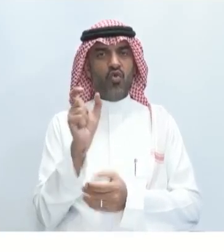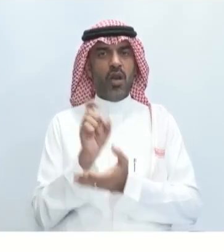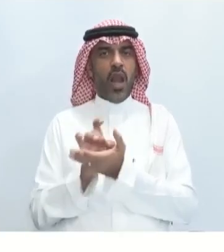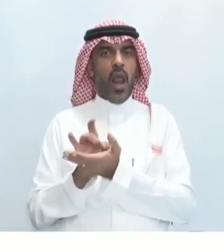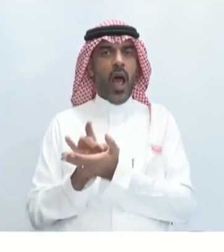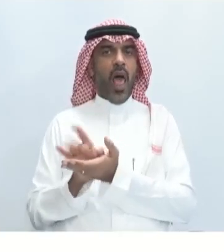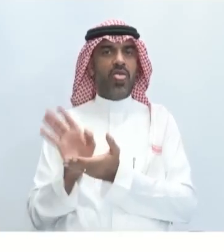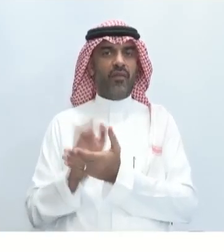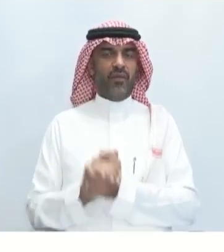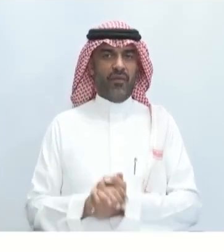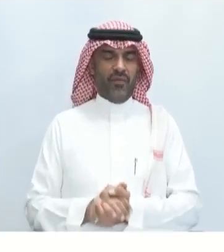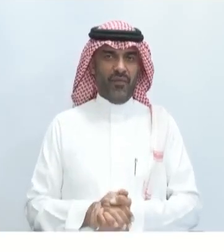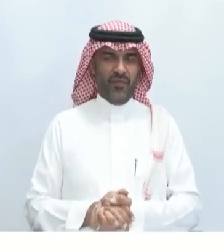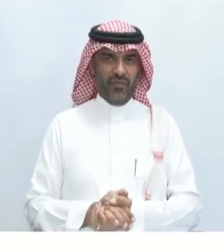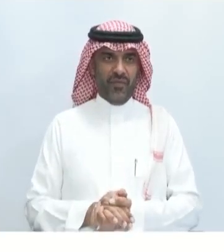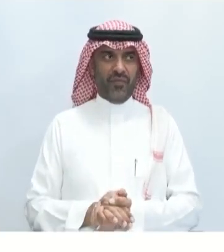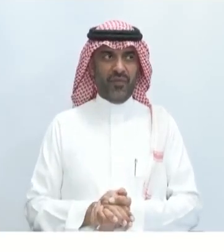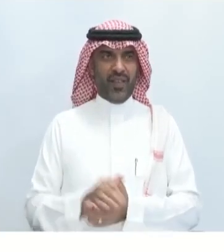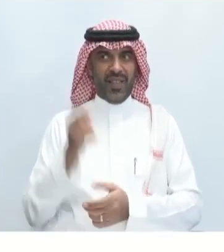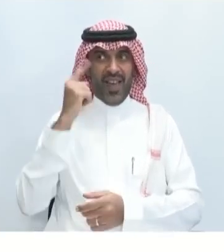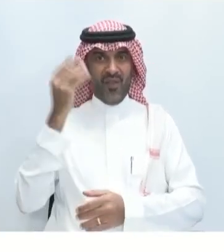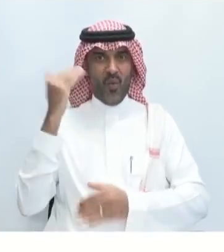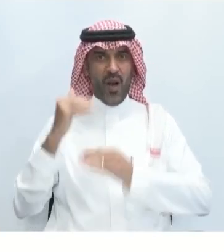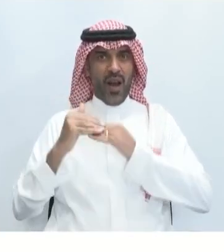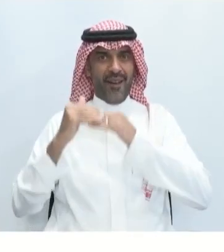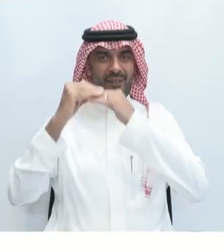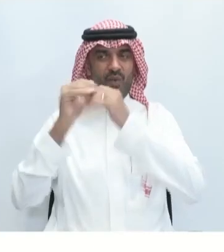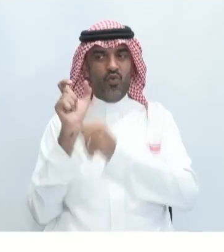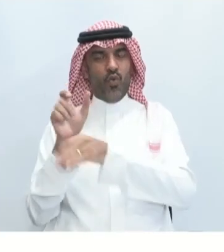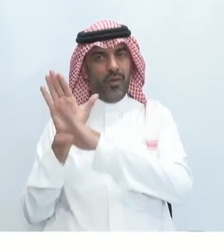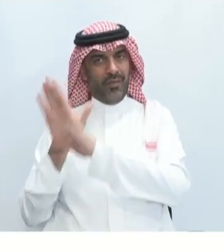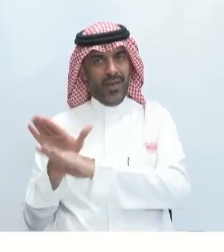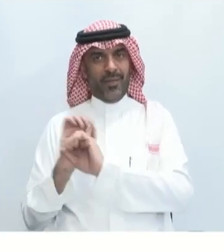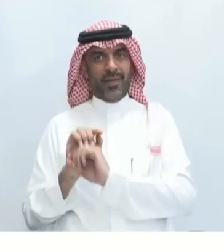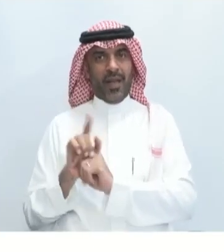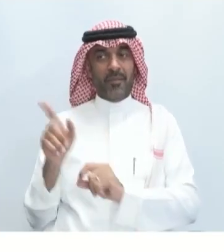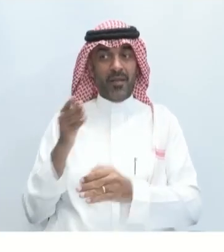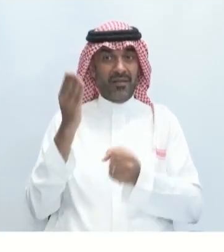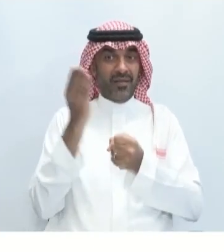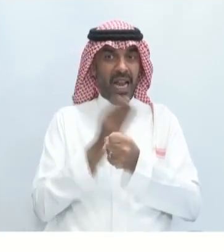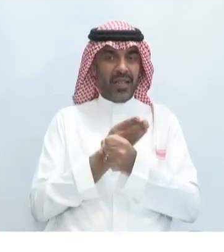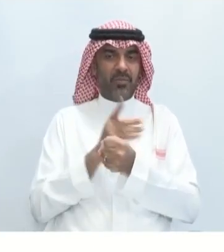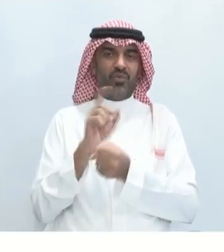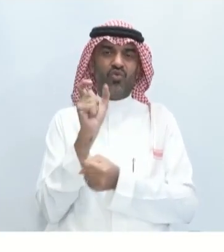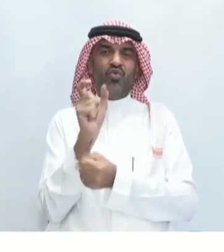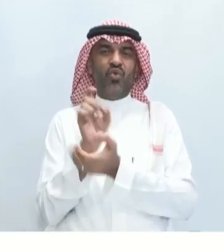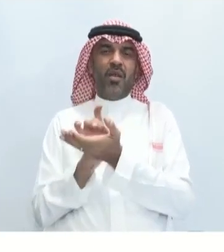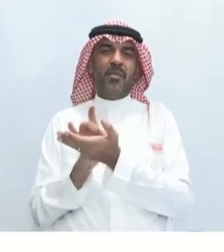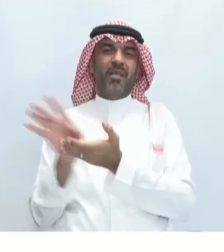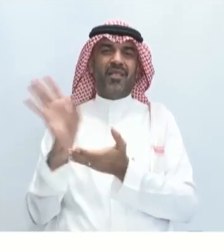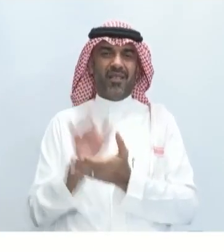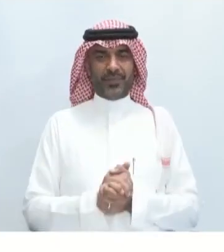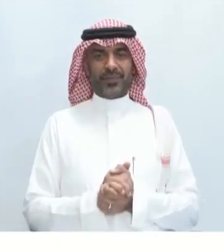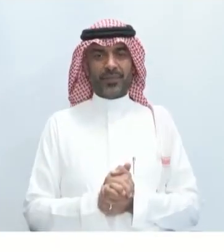اذا علامه الرفع ثبوت النون يكونون اما في حاله النصب فالعلامه هي حذف النون